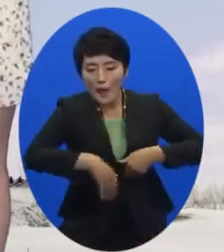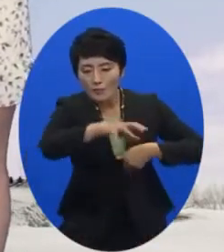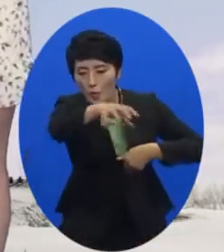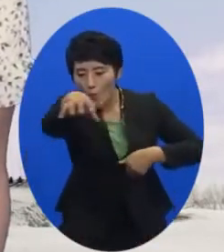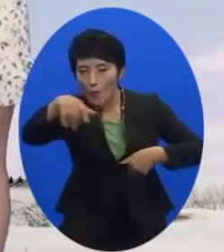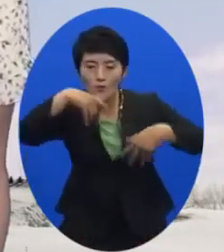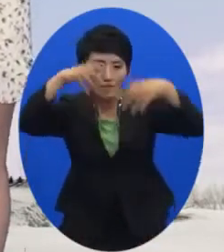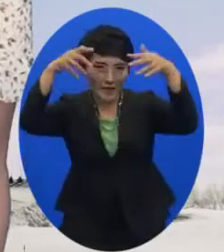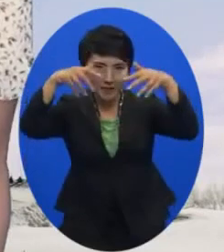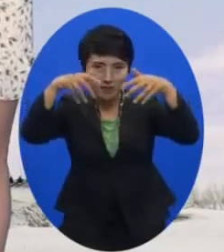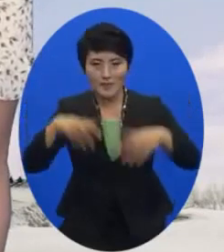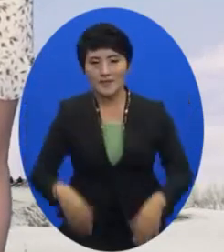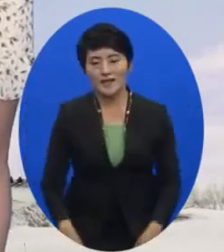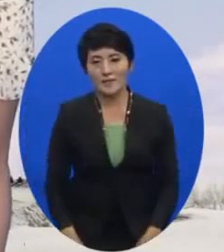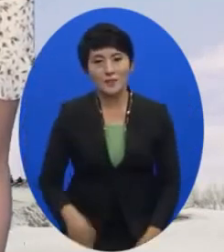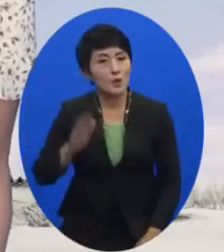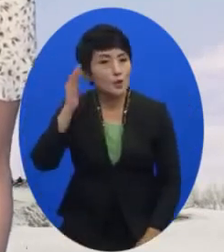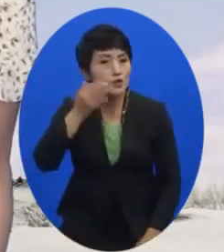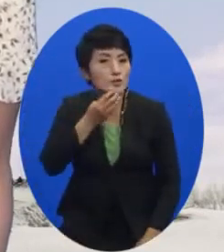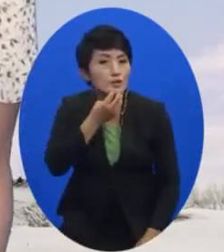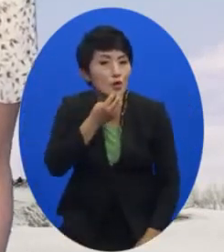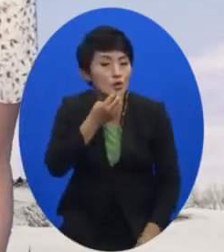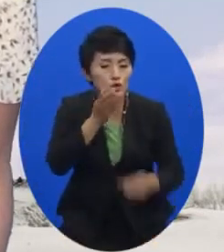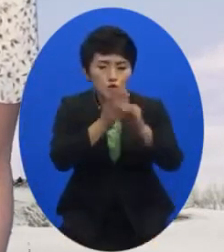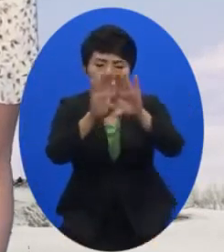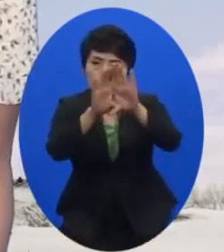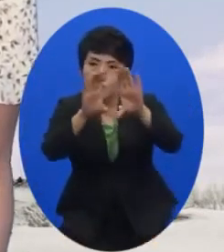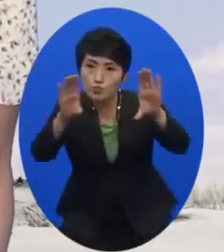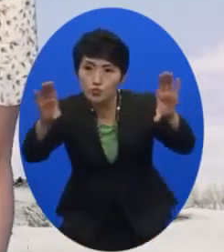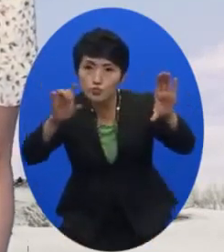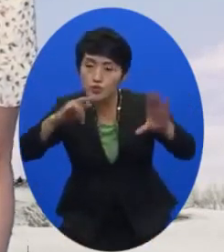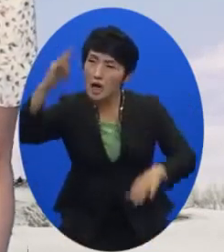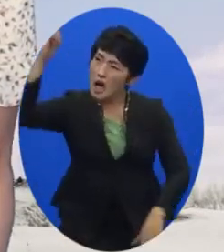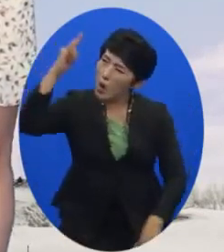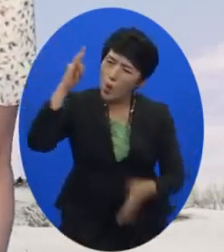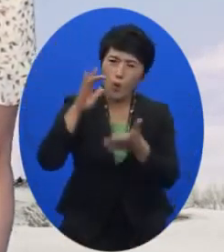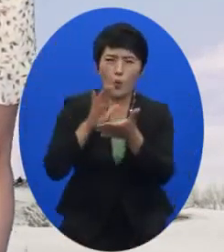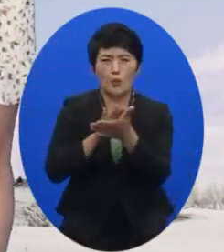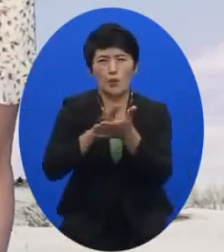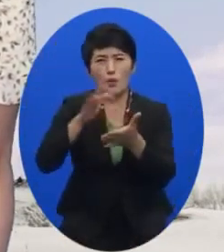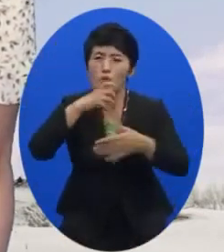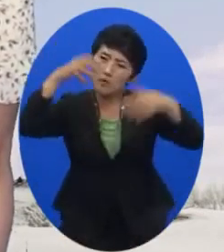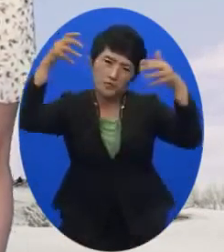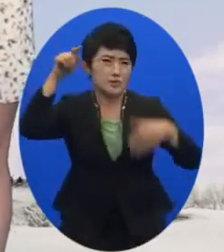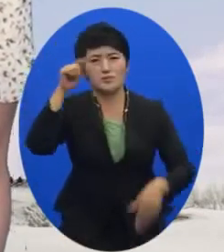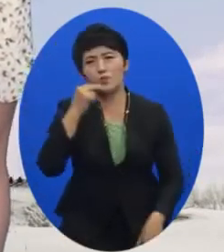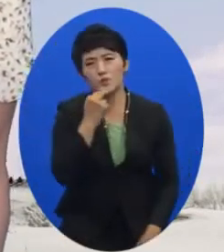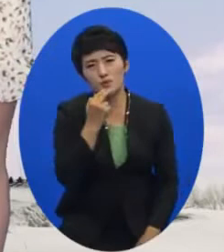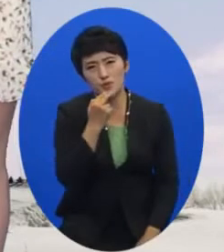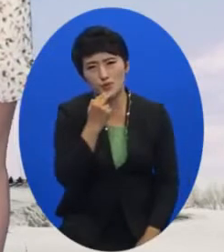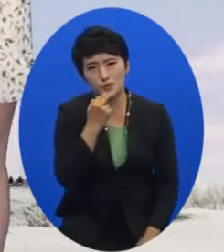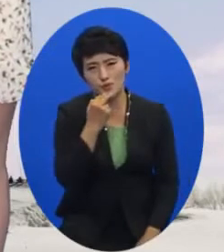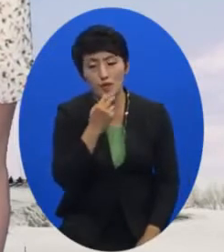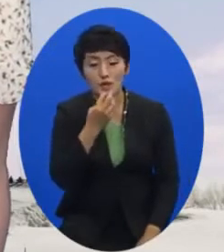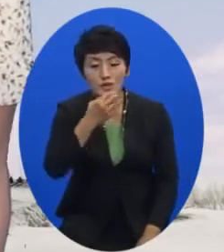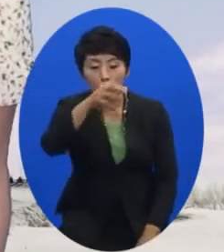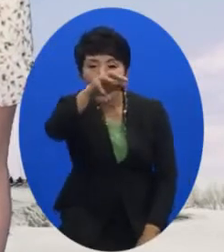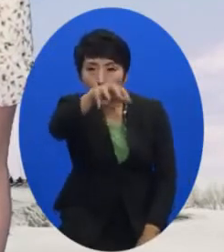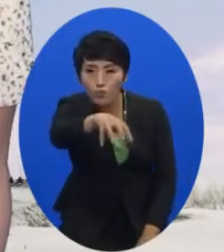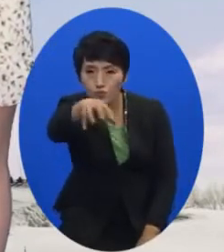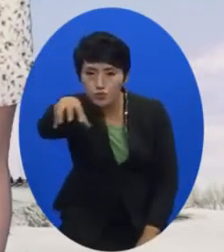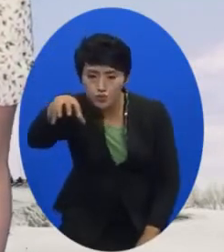비가 오겠습니다. 요즘 서울과 중부지방을 중심으로 극심한 가뭄이 지속되고 있는데요. 아쉽게도 서울을